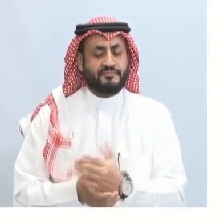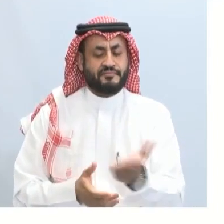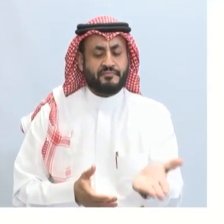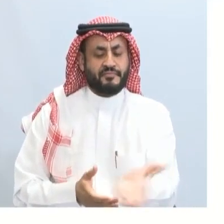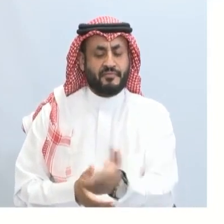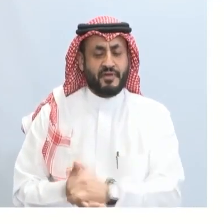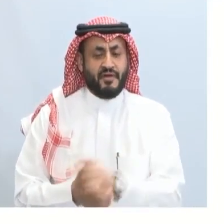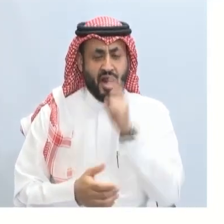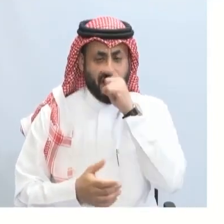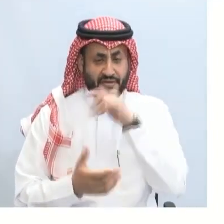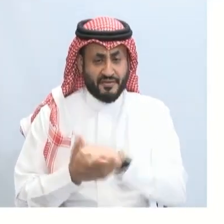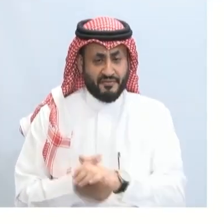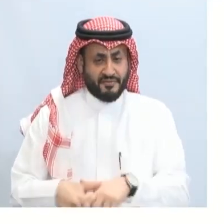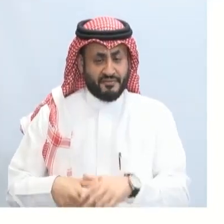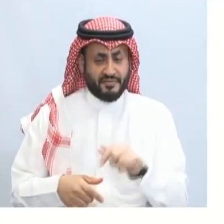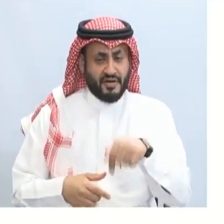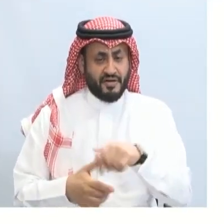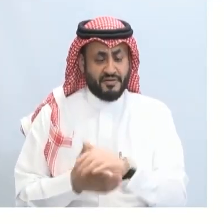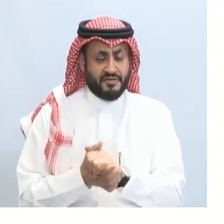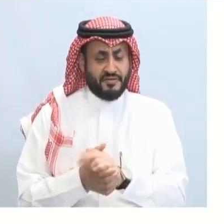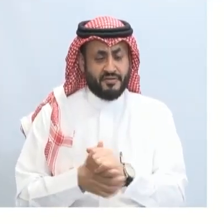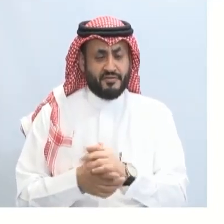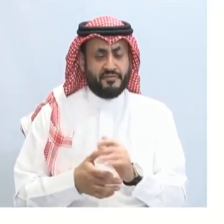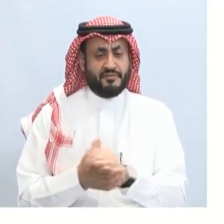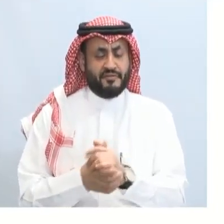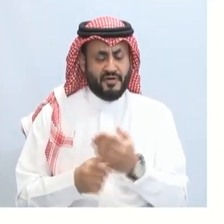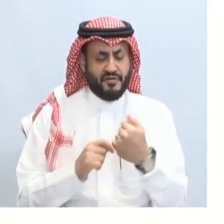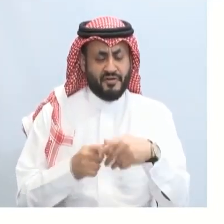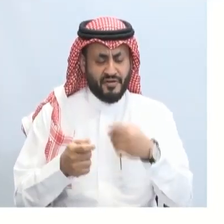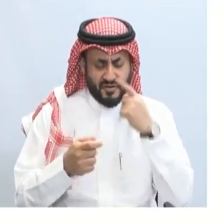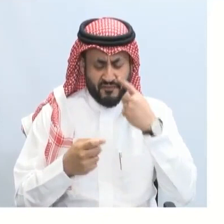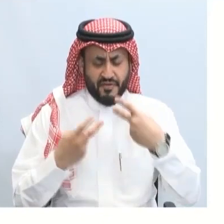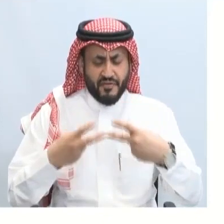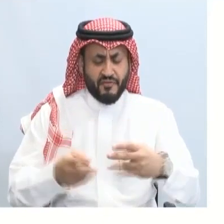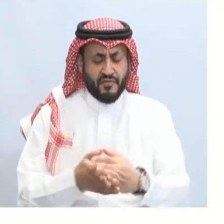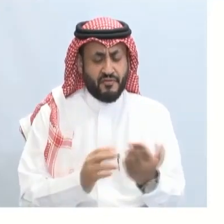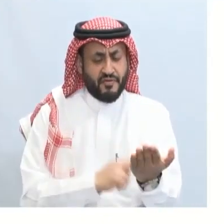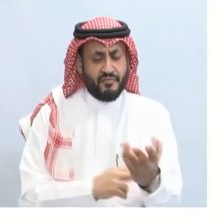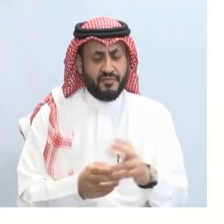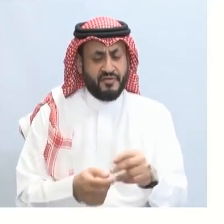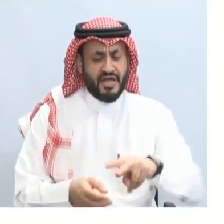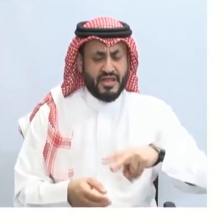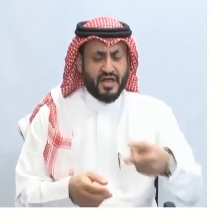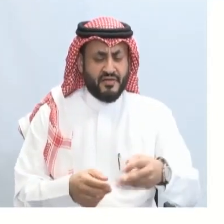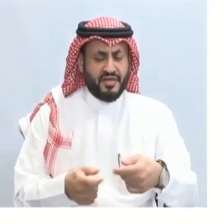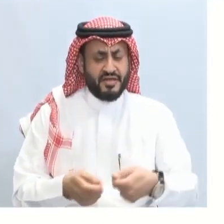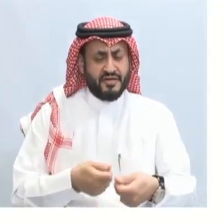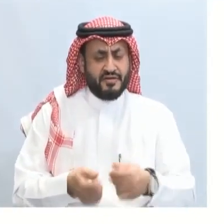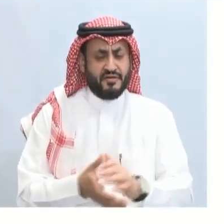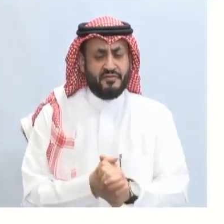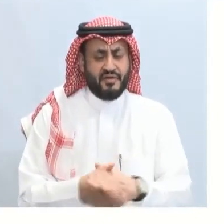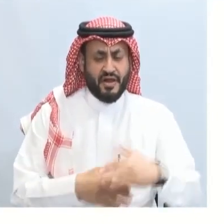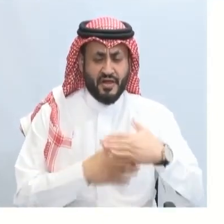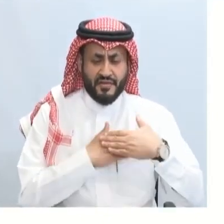الوكيل المعتمد لهذا الجهاز مراجعه العقود وتعديل سعر المنتج والاعتذار من